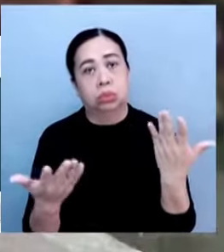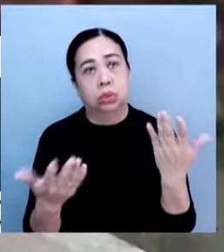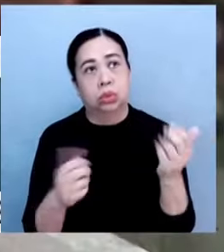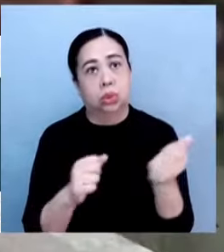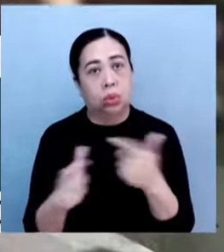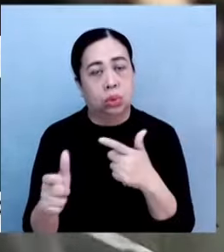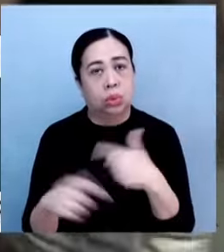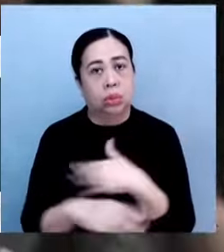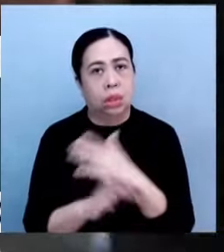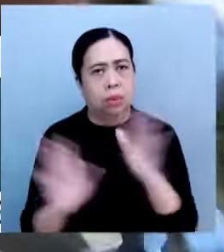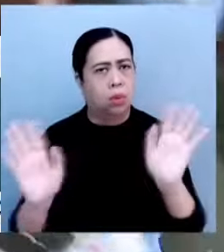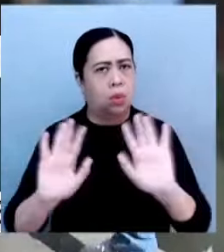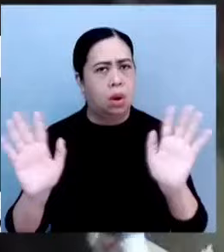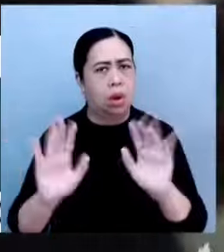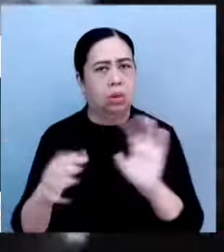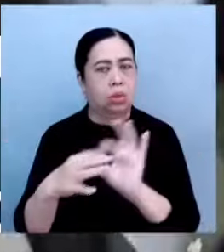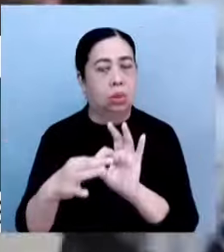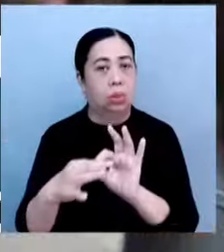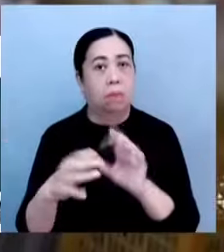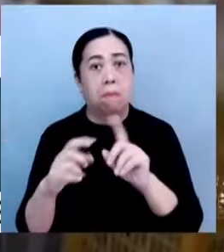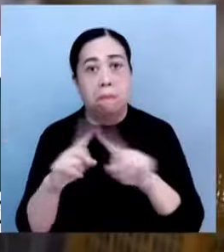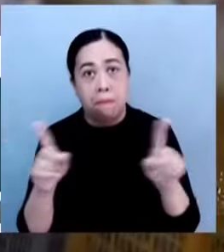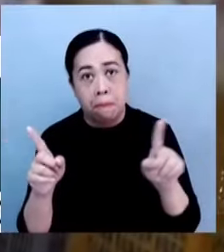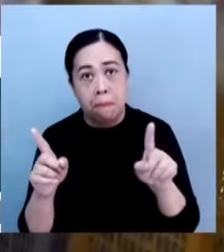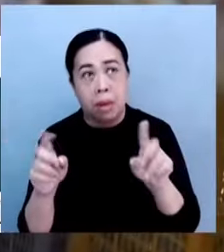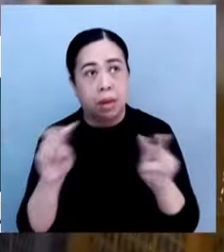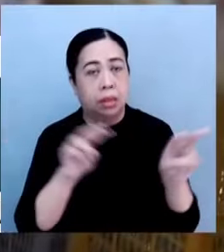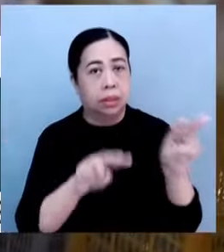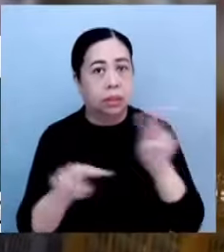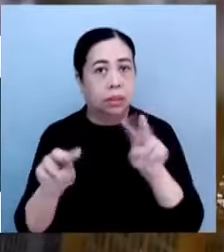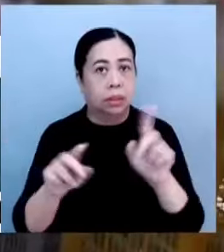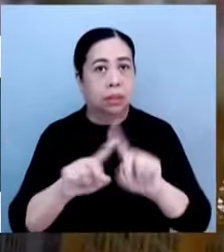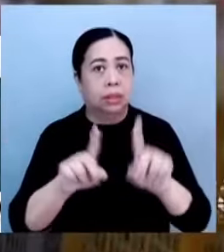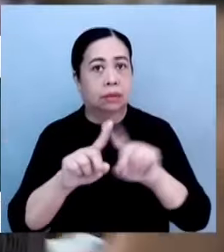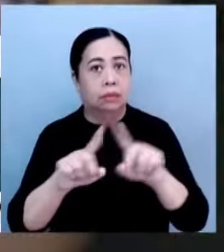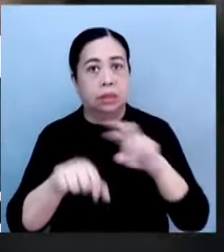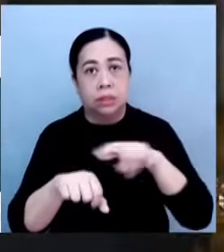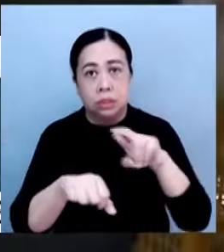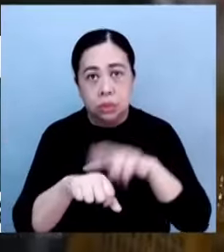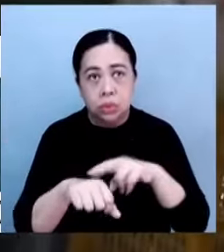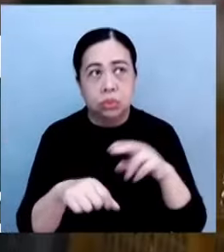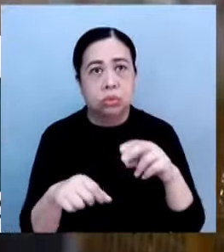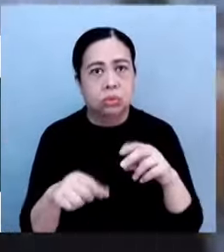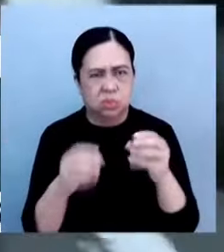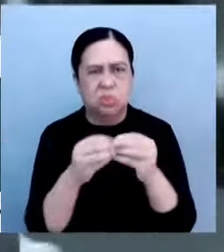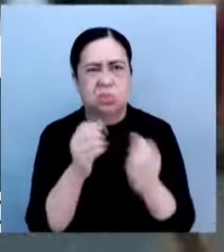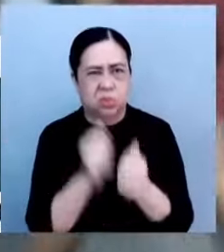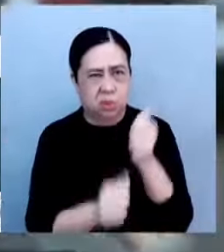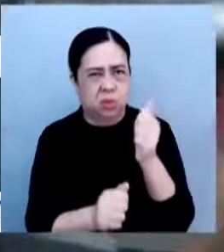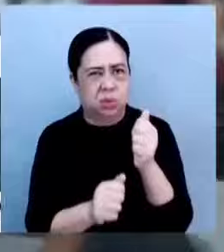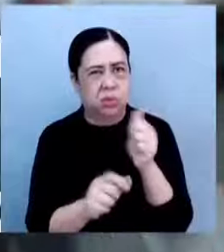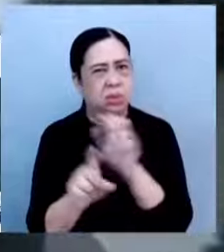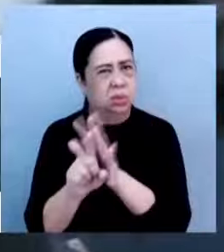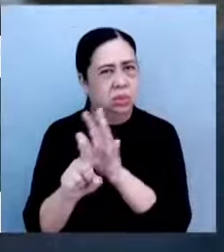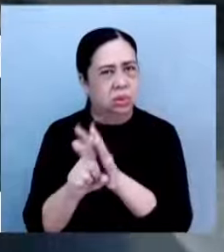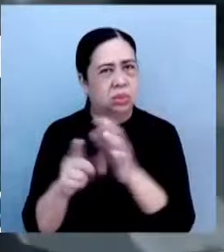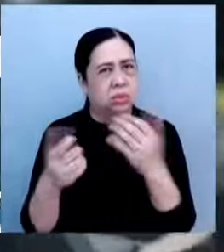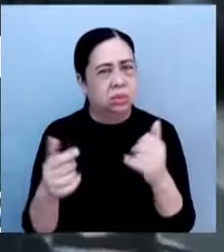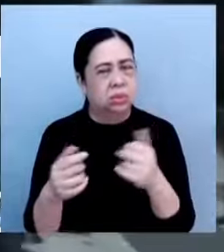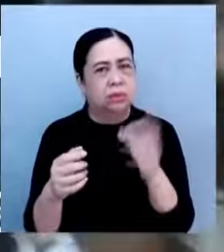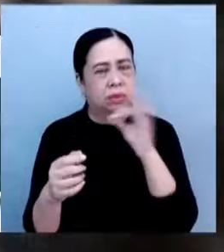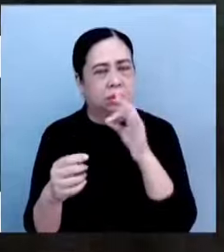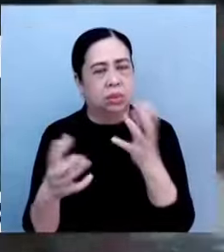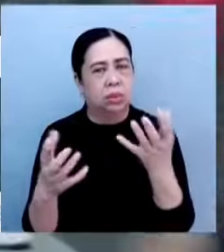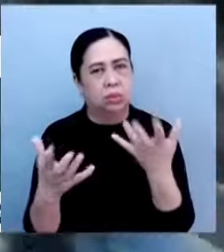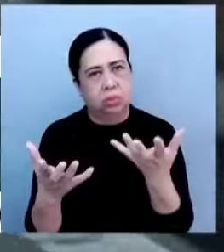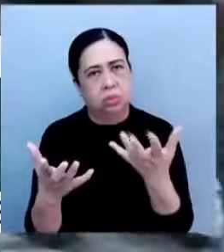sabi huwag mag-cooperate. Pero pag titingnan natin yung mga iba-ibang regions, karamihan majority ng Pilipino, scientific